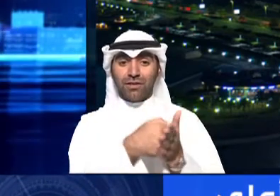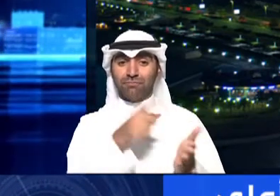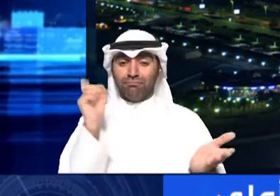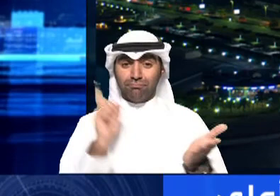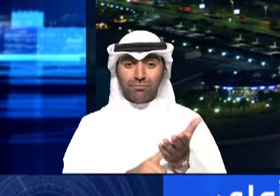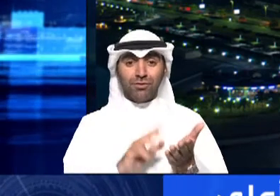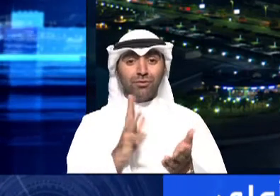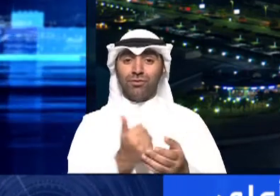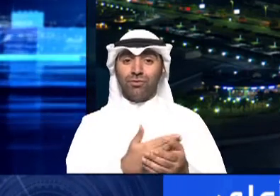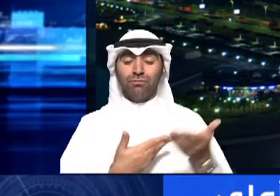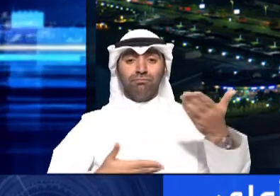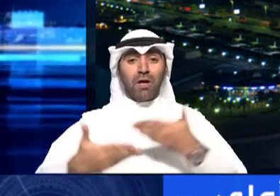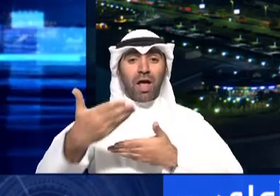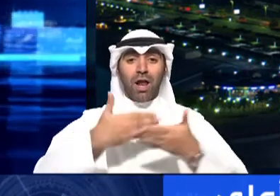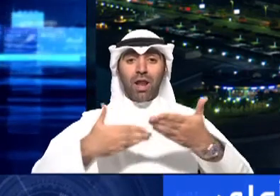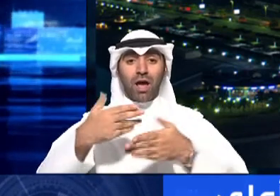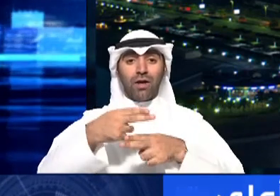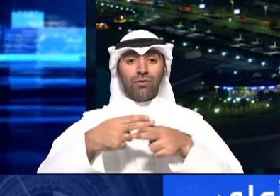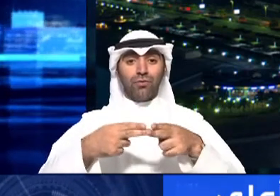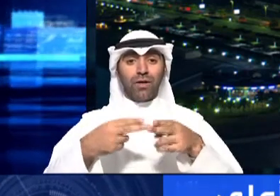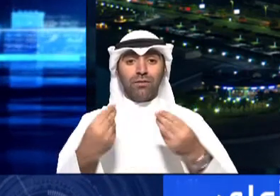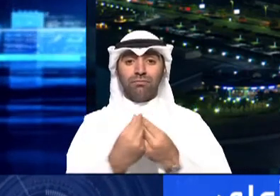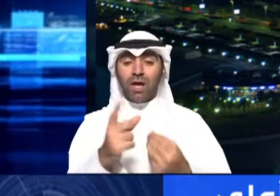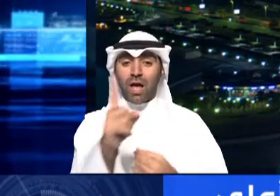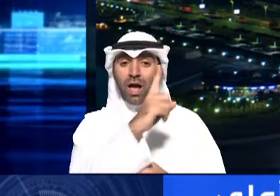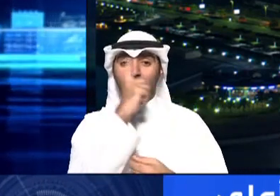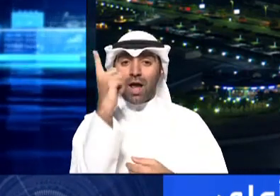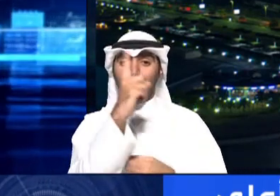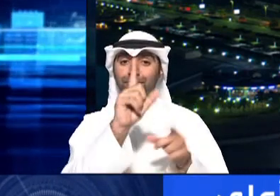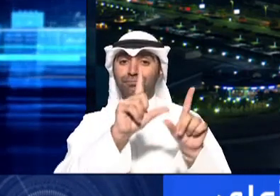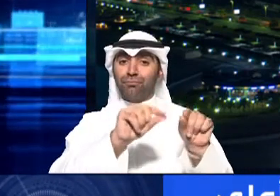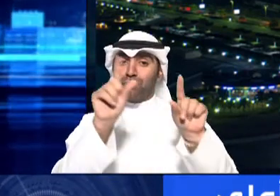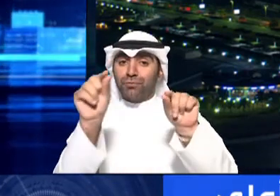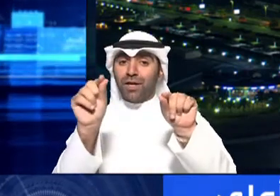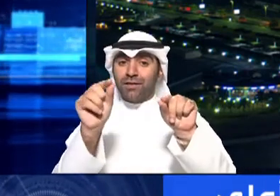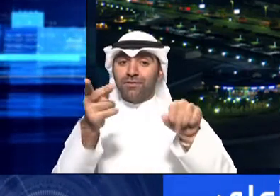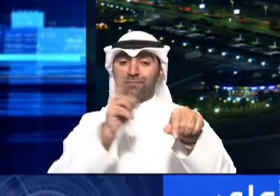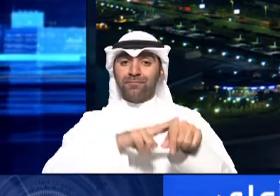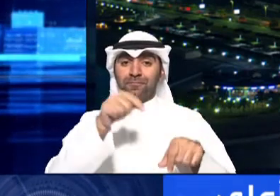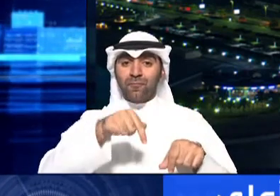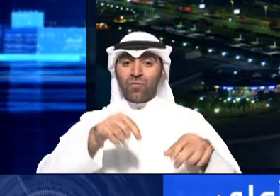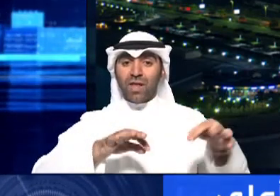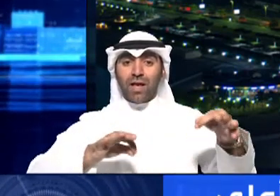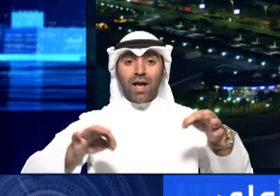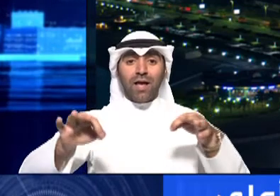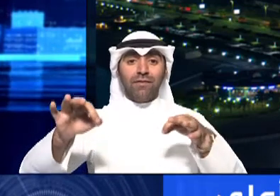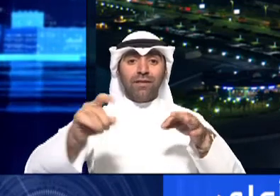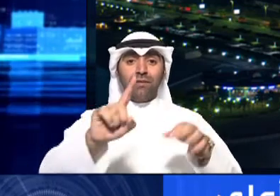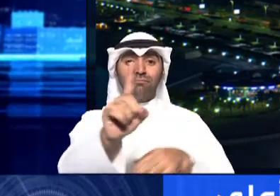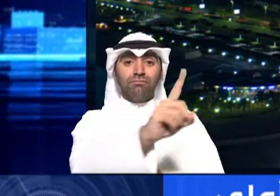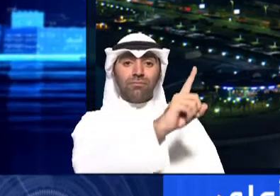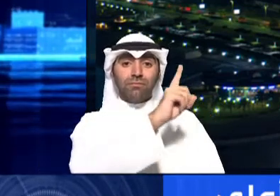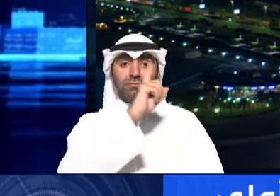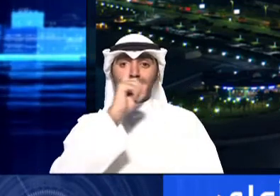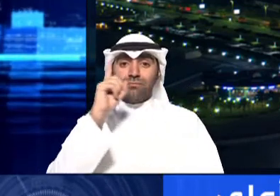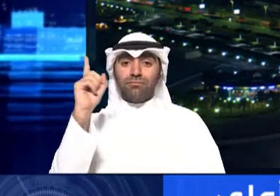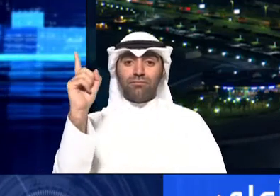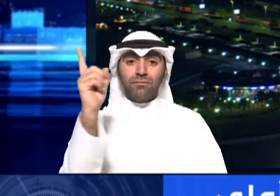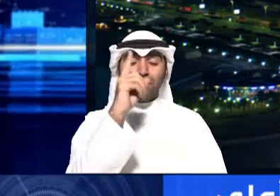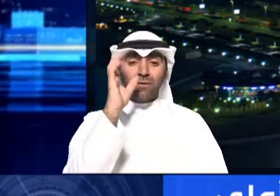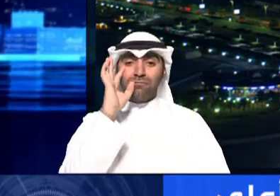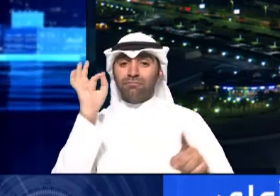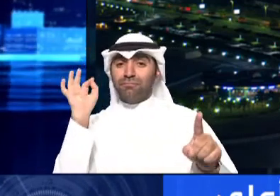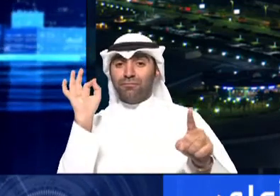تمكن حضرة صاحب السمو من وضع الكويت فيها على خارطة الدول الفاعلة في هذا